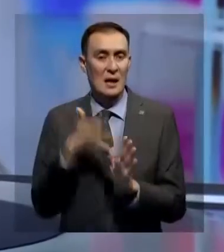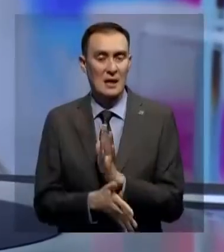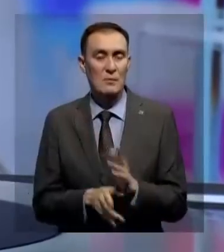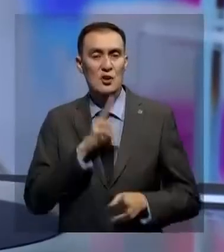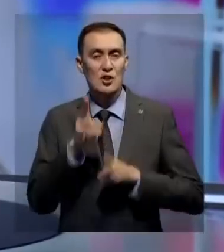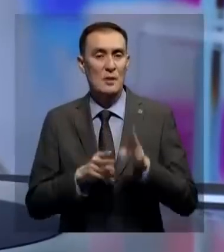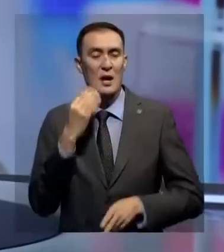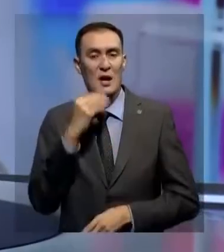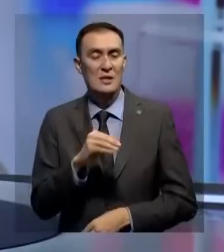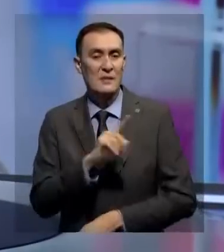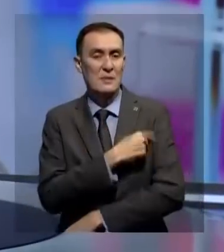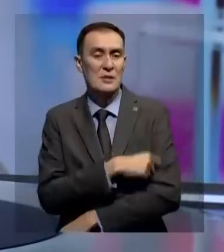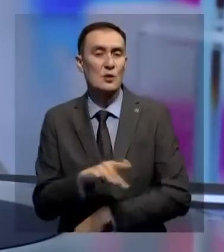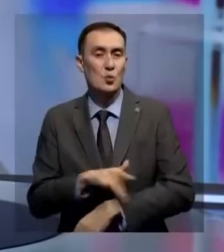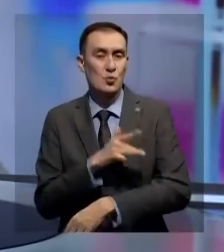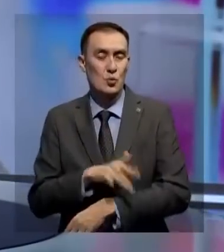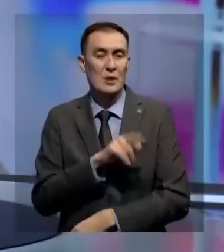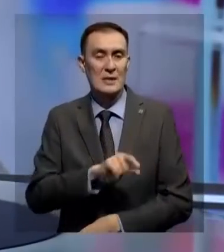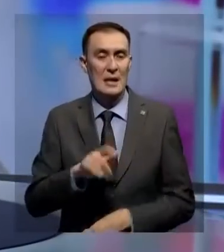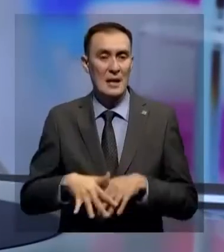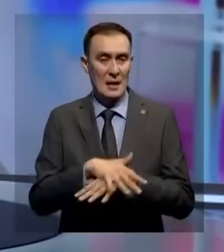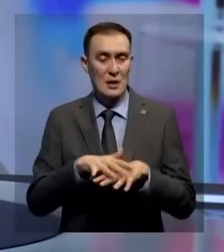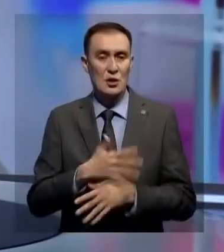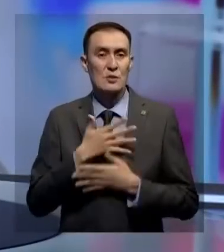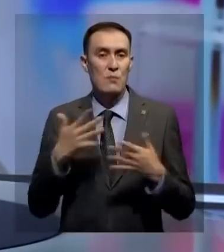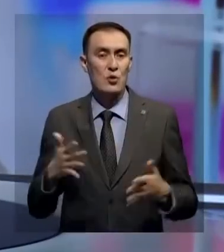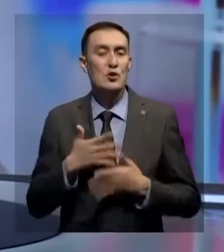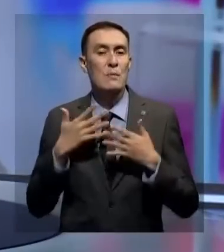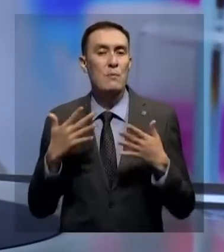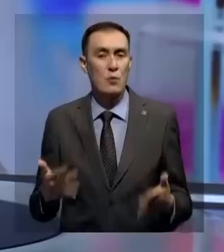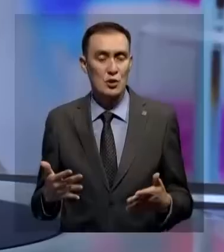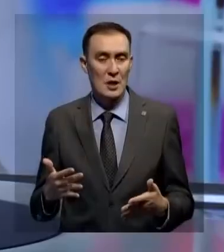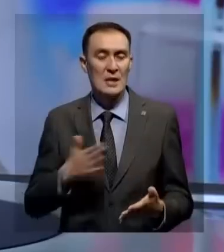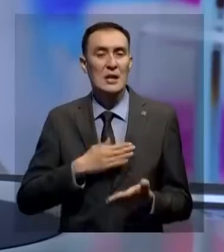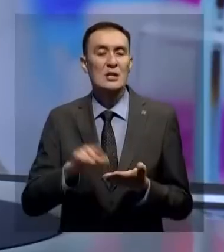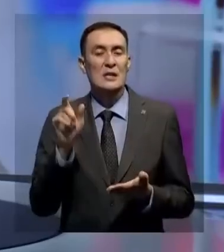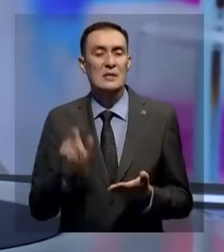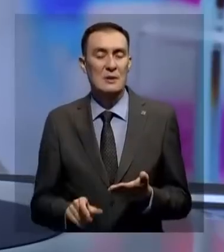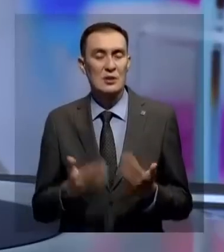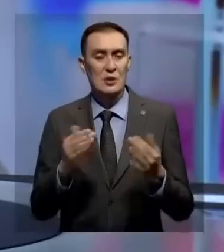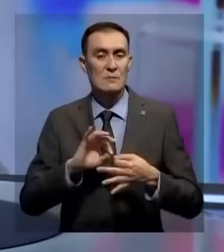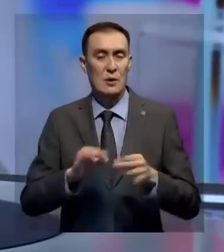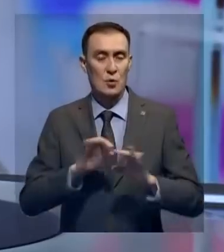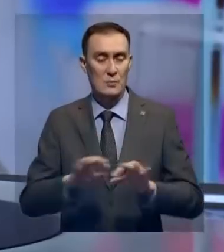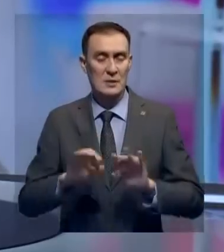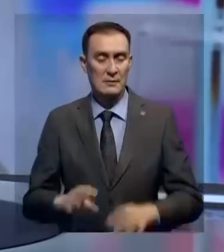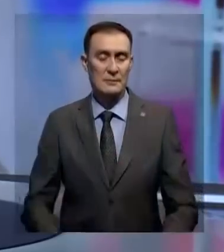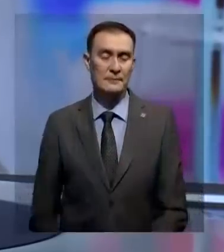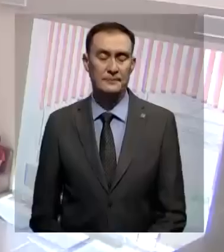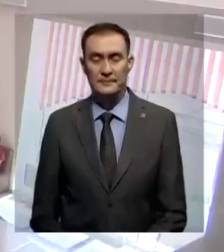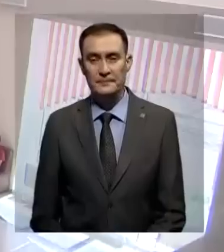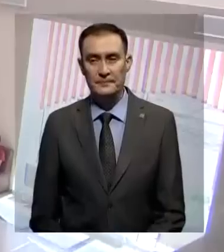и жалоб на качество медуслуг казахстанцев становится все больше и больше. Гульдана Кален с подробностями.